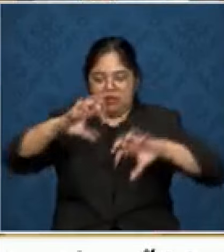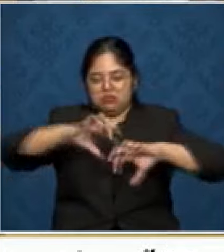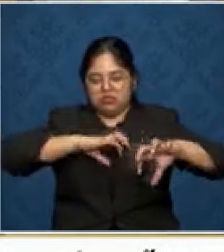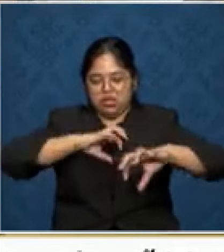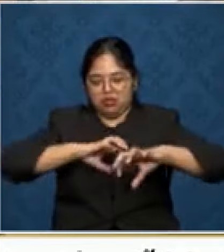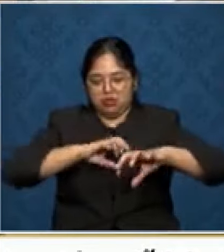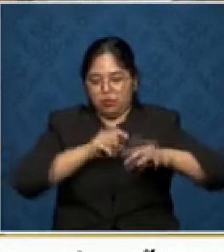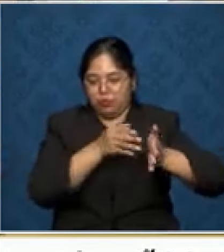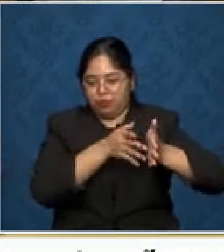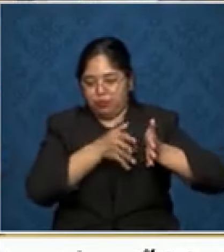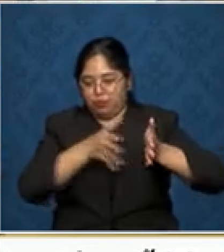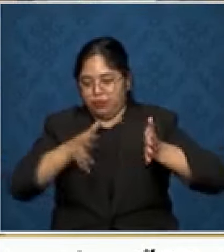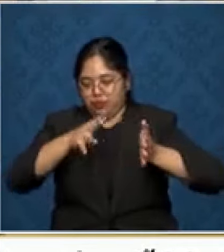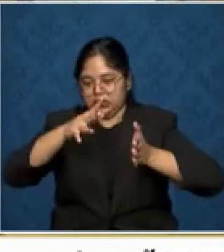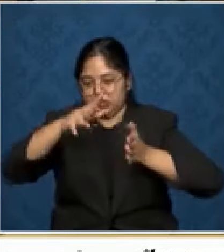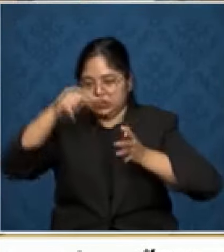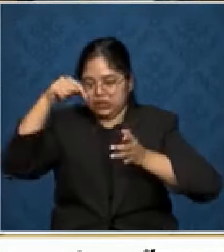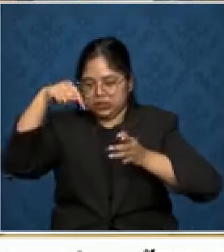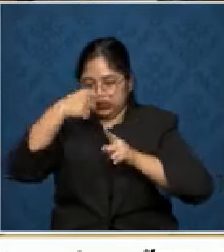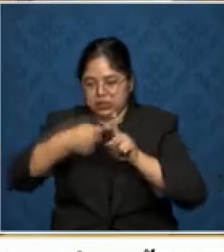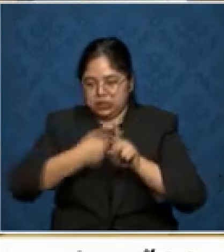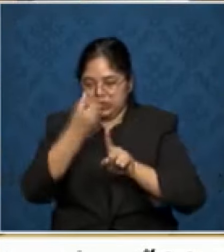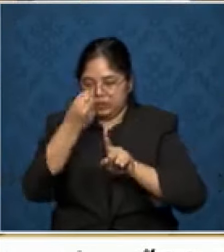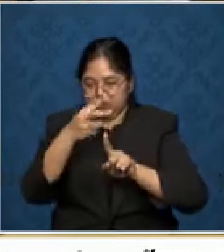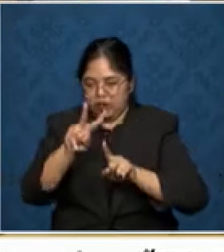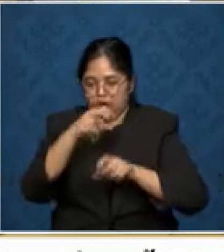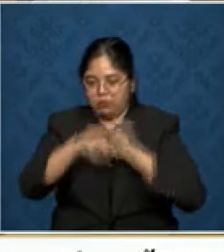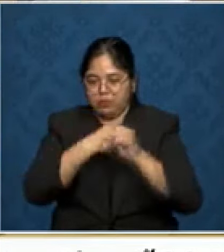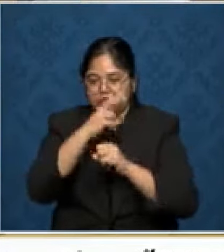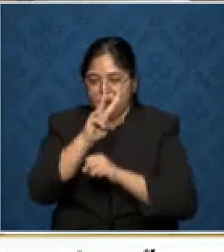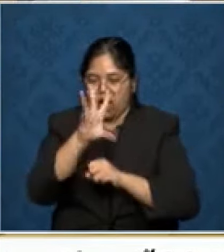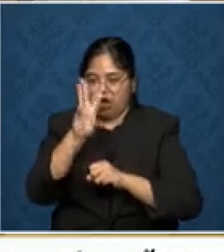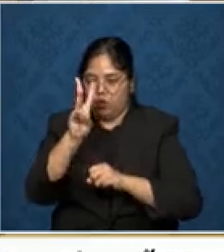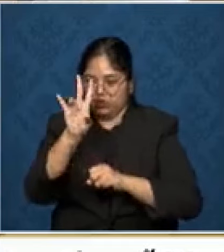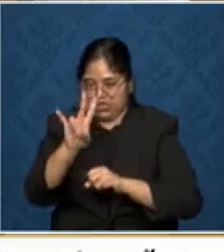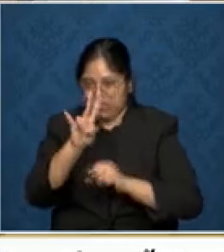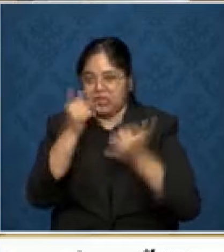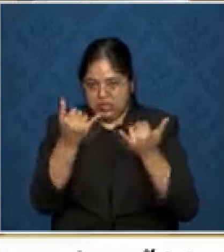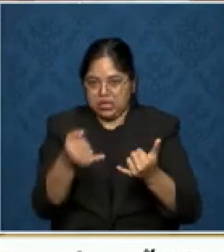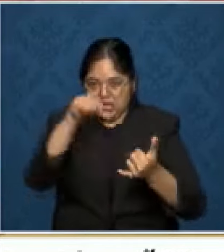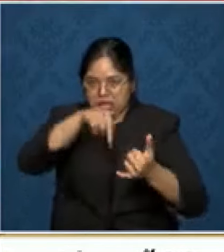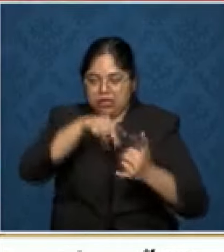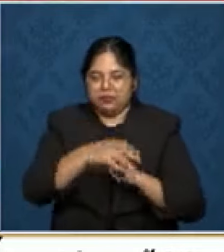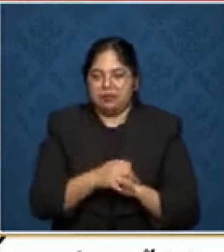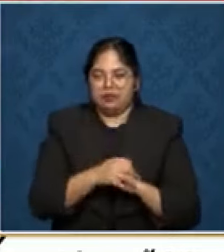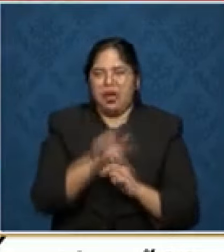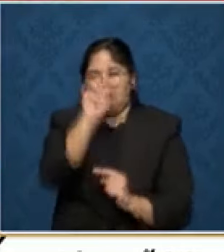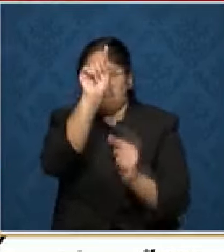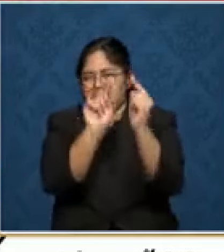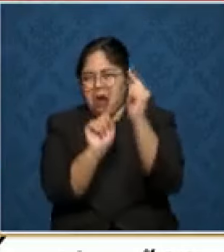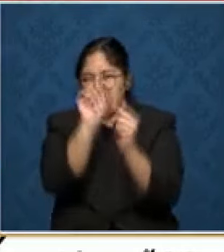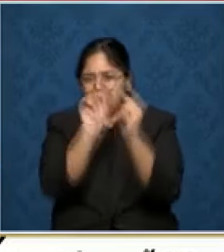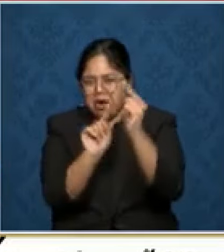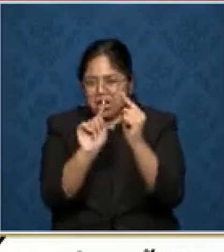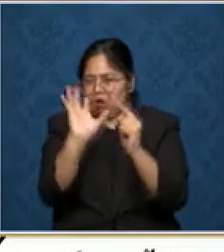ถึงธันวาคมปีนี้ทุกสำนักทั้งไทยเทศประเมินตรงกันว่าเศรษฐกิจ